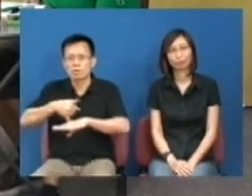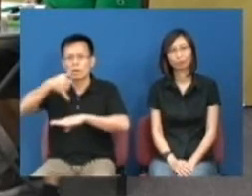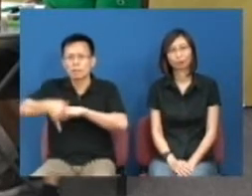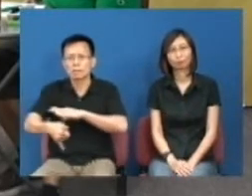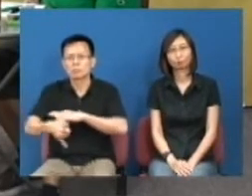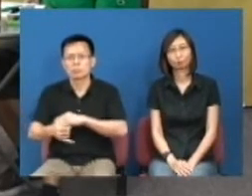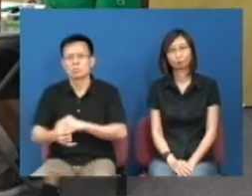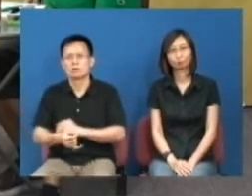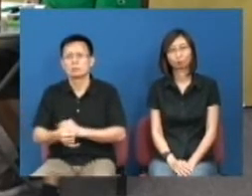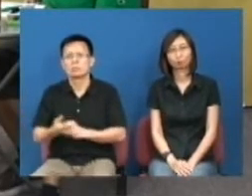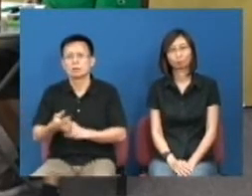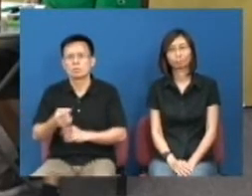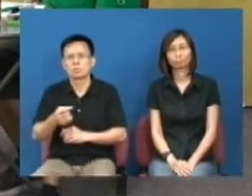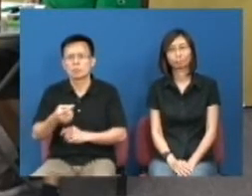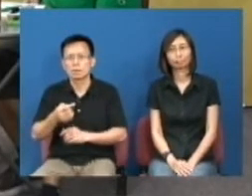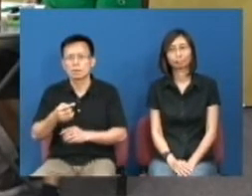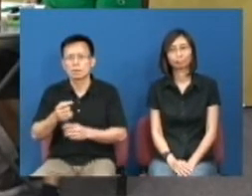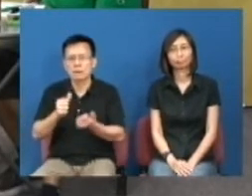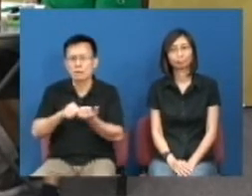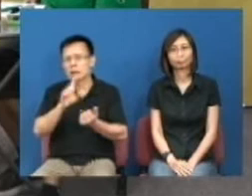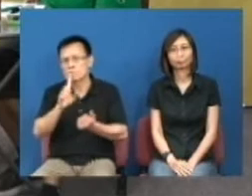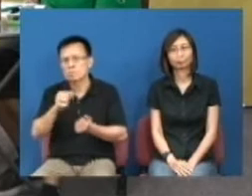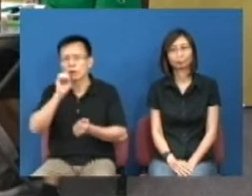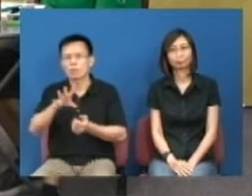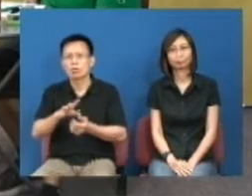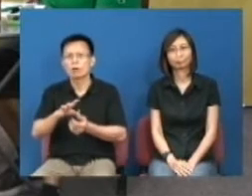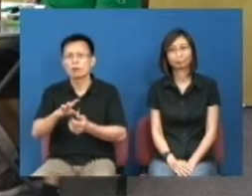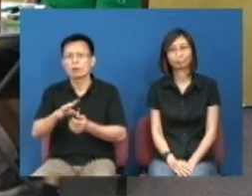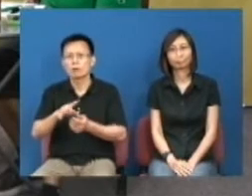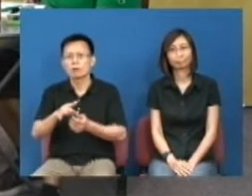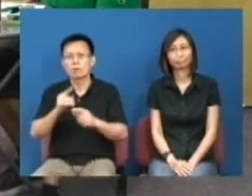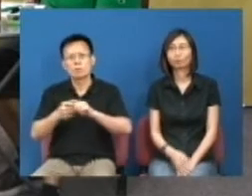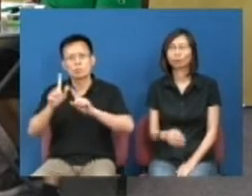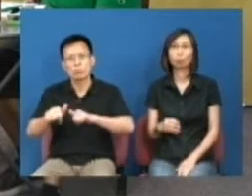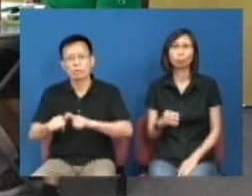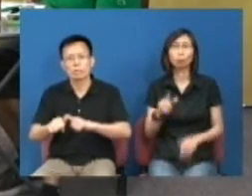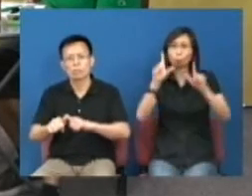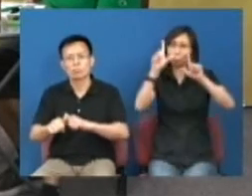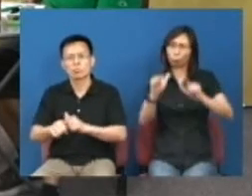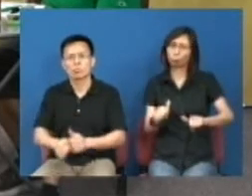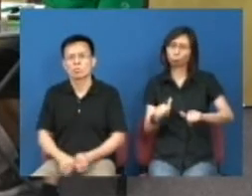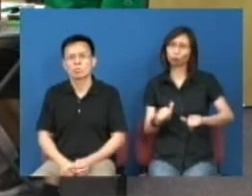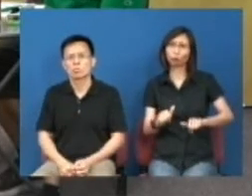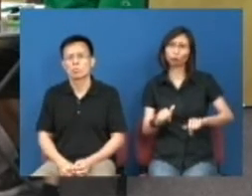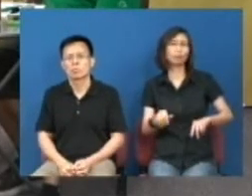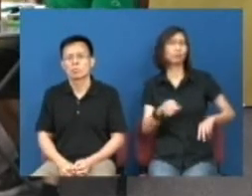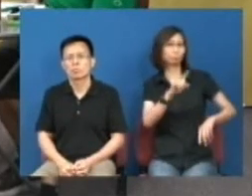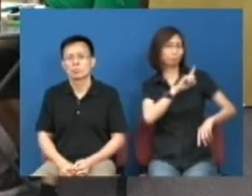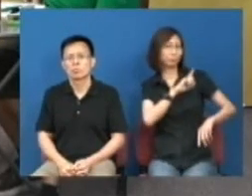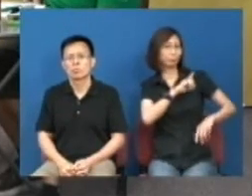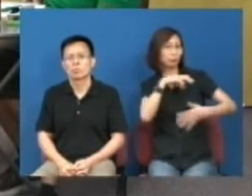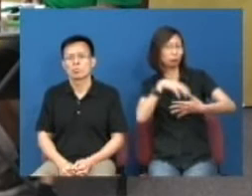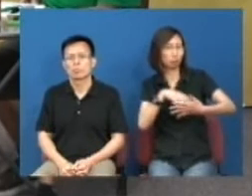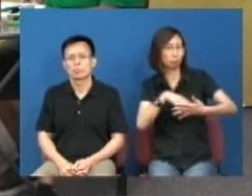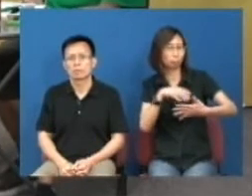使啦咁樣，咁佢憑咩講咧？憑佢同佢熟啊？ 啊，真係可能熟噶，私底下閂埋門，拍完台就攞到嘢